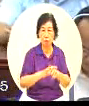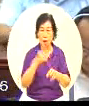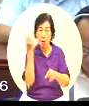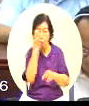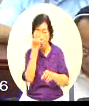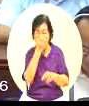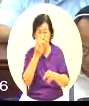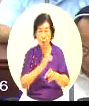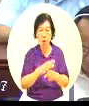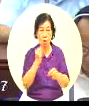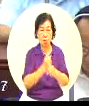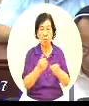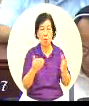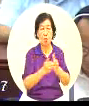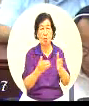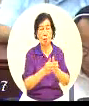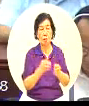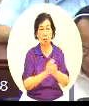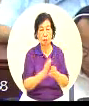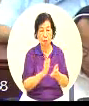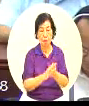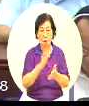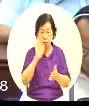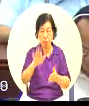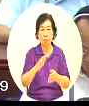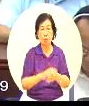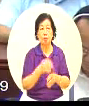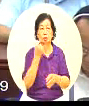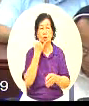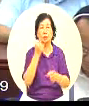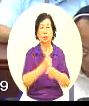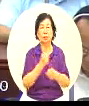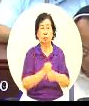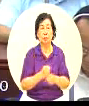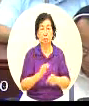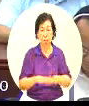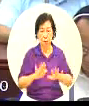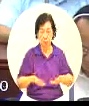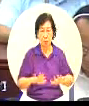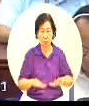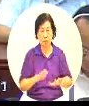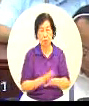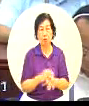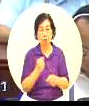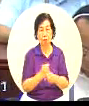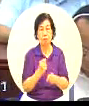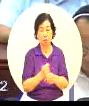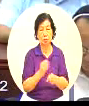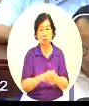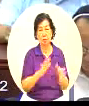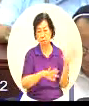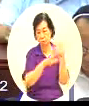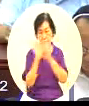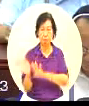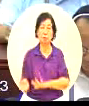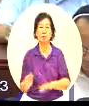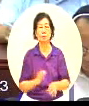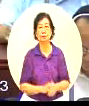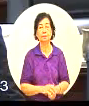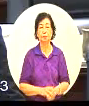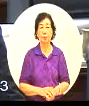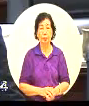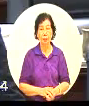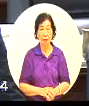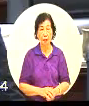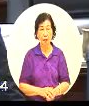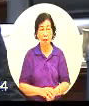时候靠后续的一个作业。好，啊，这目前的进度是安尼。以上报告。 感谢哈，感谢地政局。啊，